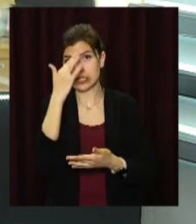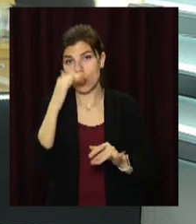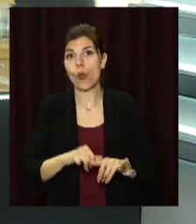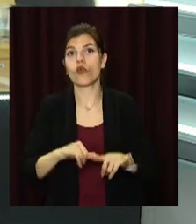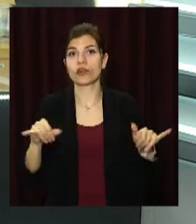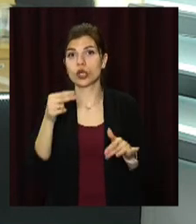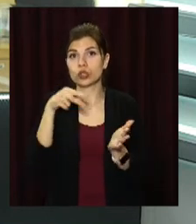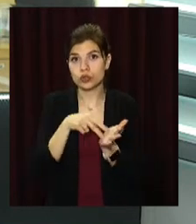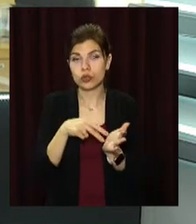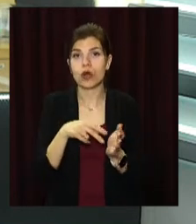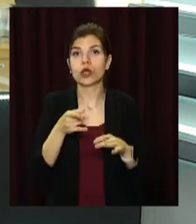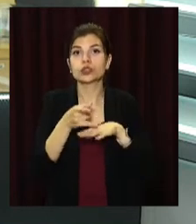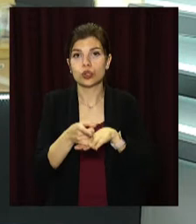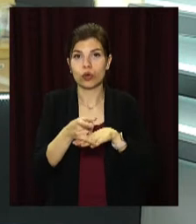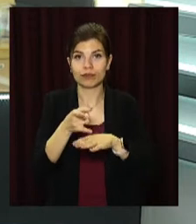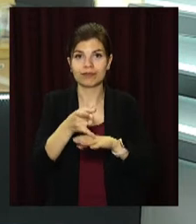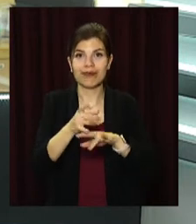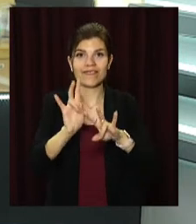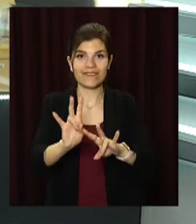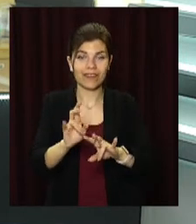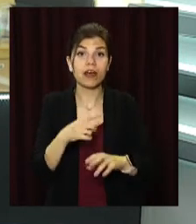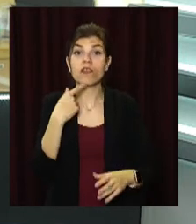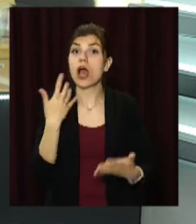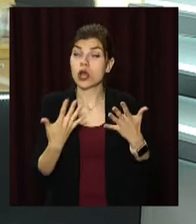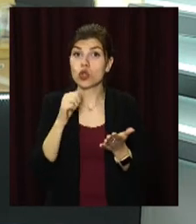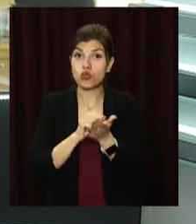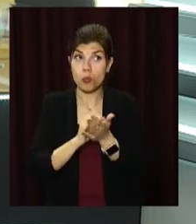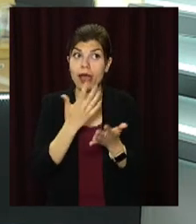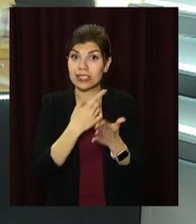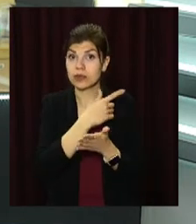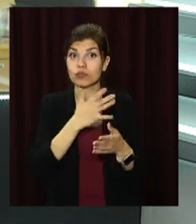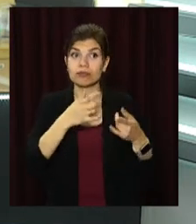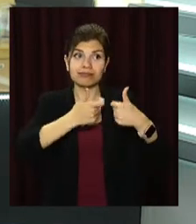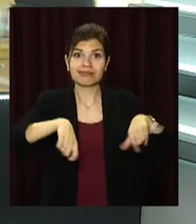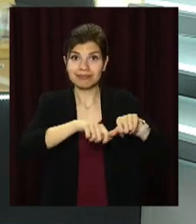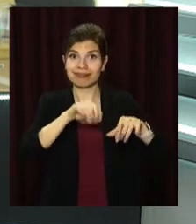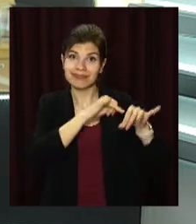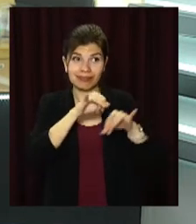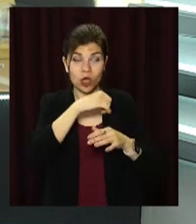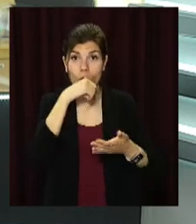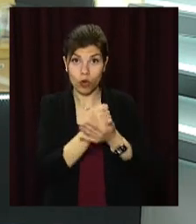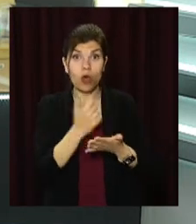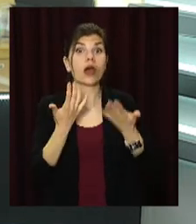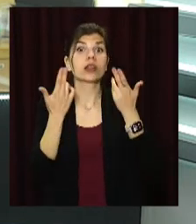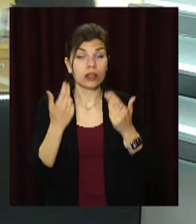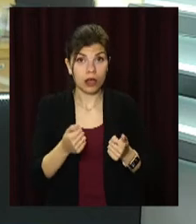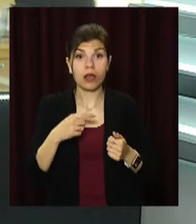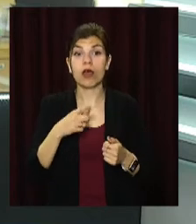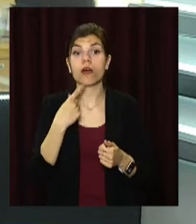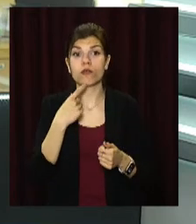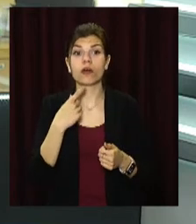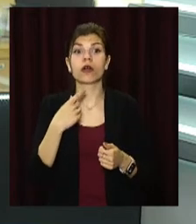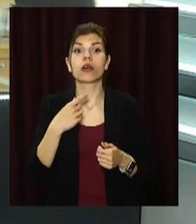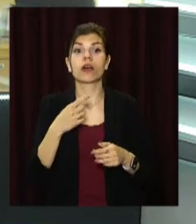збільшити вартість платних стоянок. Відтак, якщо документ затвердять на сесії, залишити авто на парковці зі